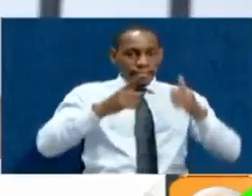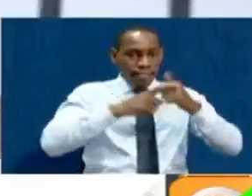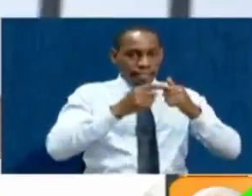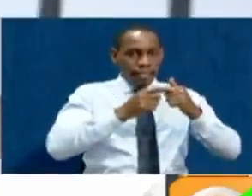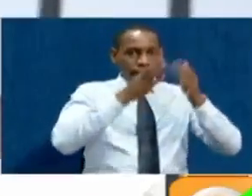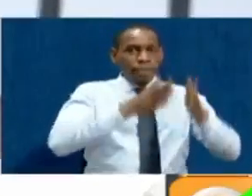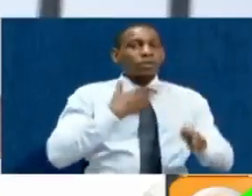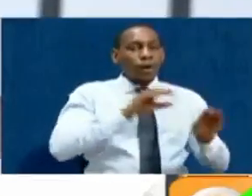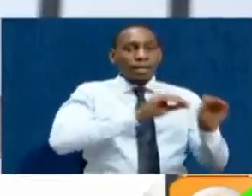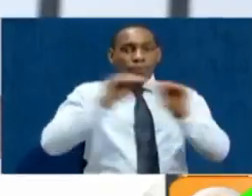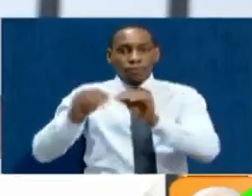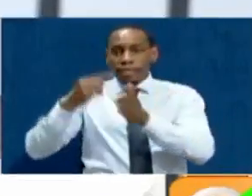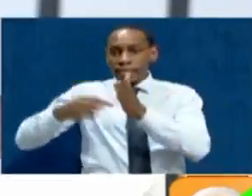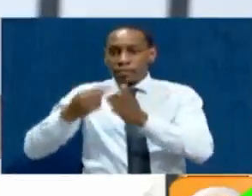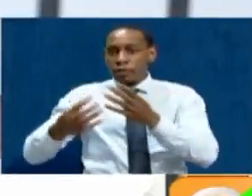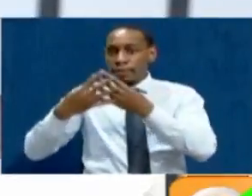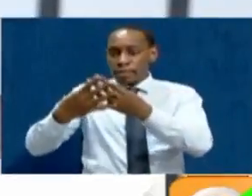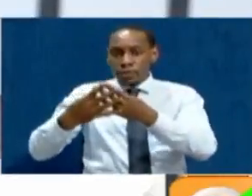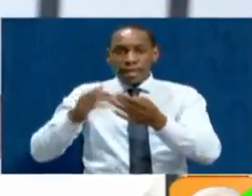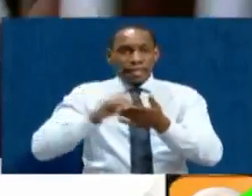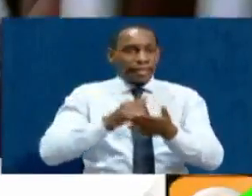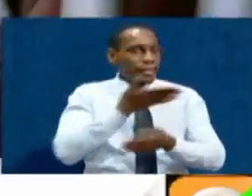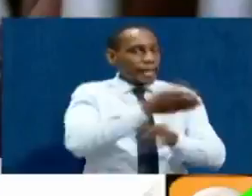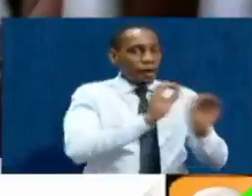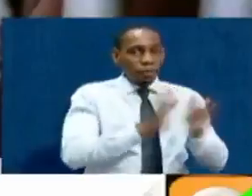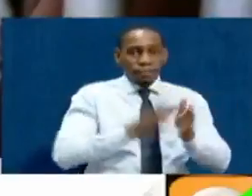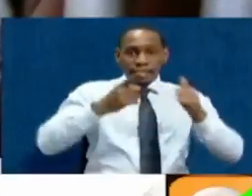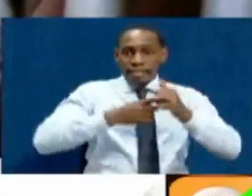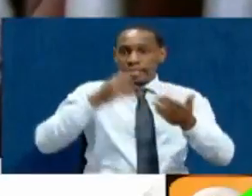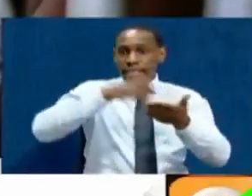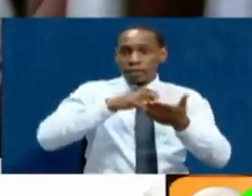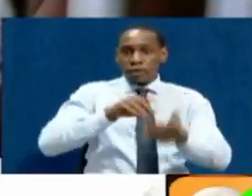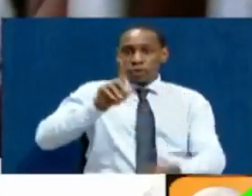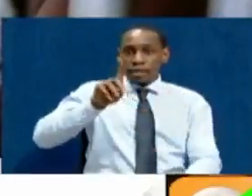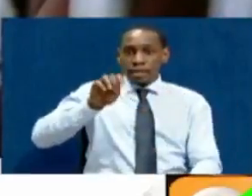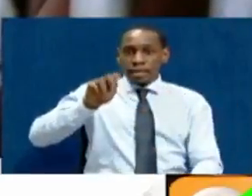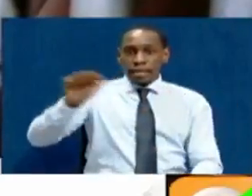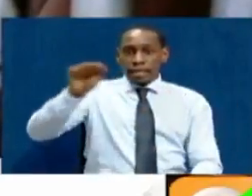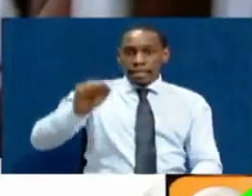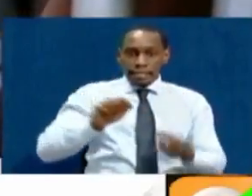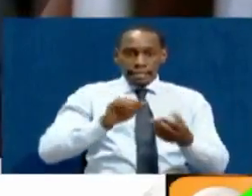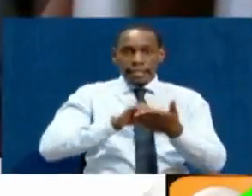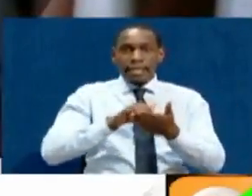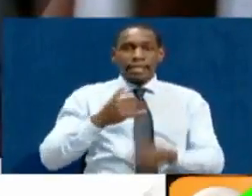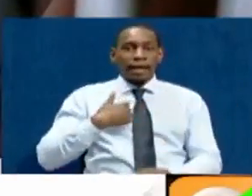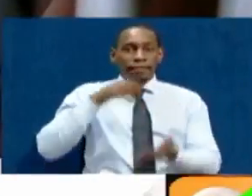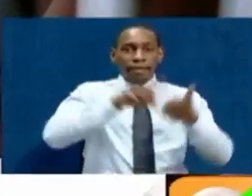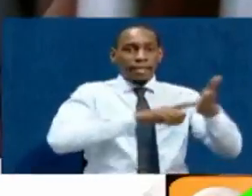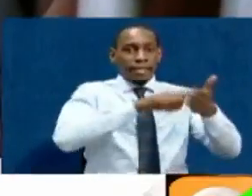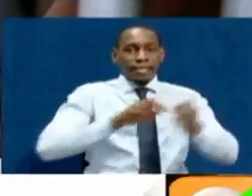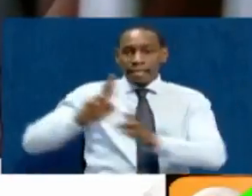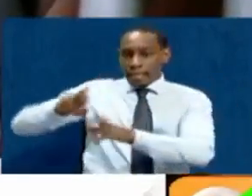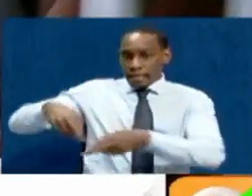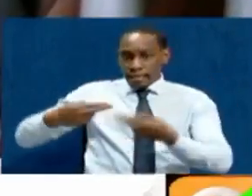wanasubiri kuhamishwa hadi gereza la industrial area hawamo tena. Sita hao ni pamoja na Dennis Ndungu ambaye anakabiliwa na mashtaka